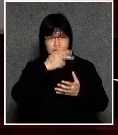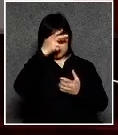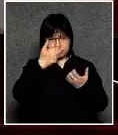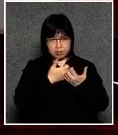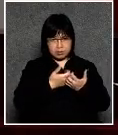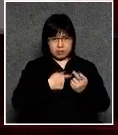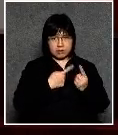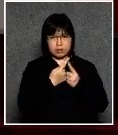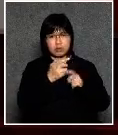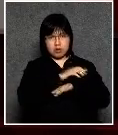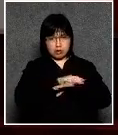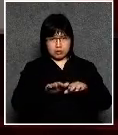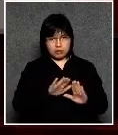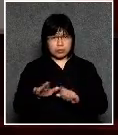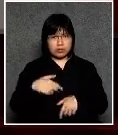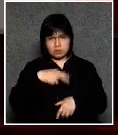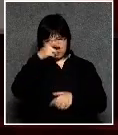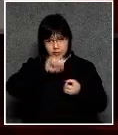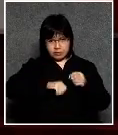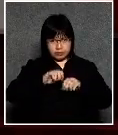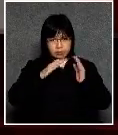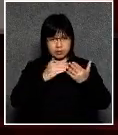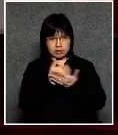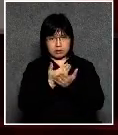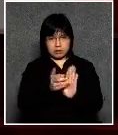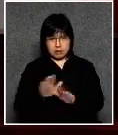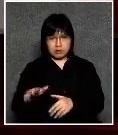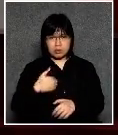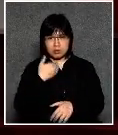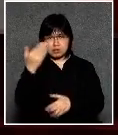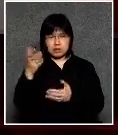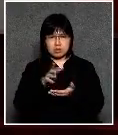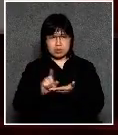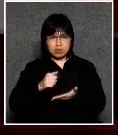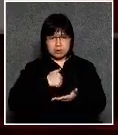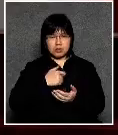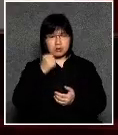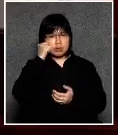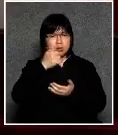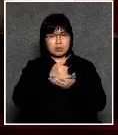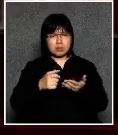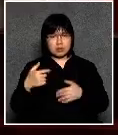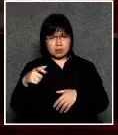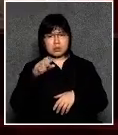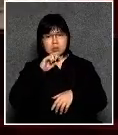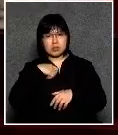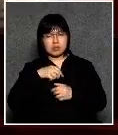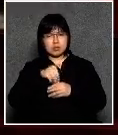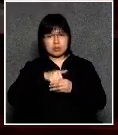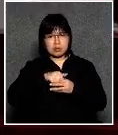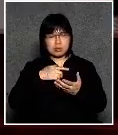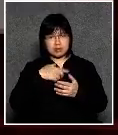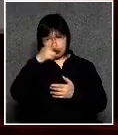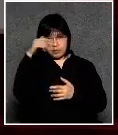眾安全服務處、政府化驗所、雜項服務、申訴專員公署、退休金、選舉事務處、政府飛行服務